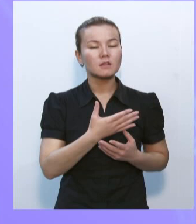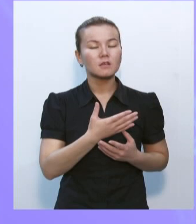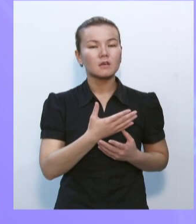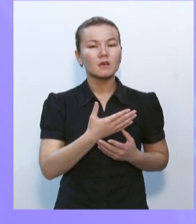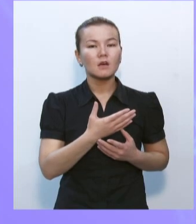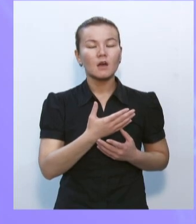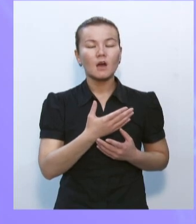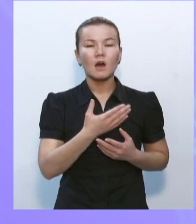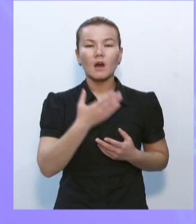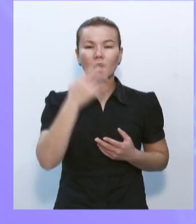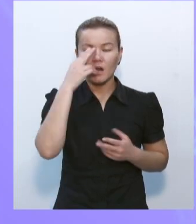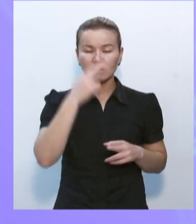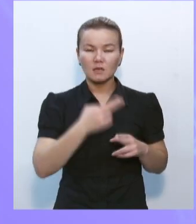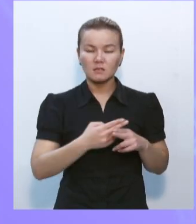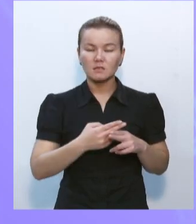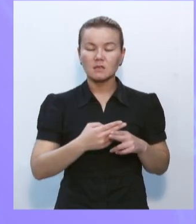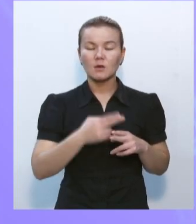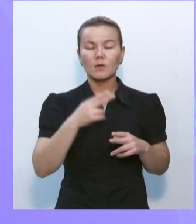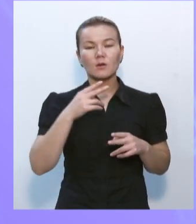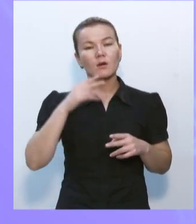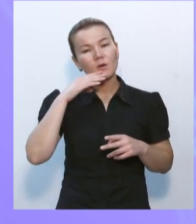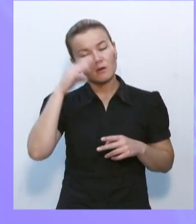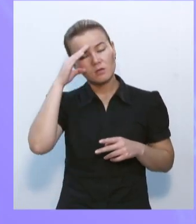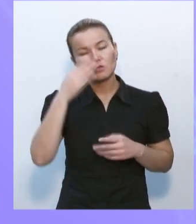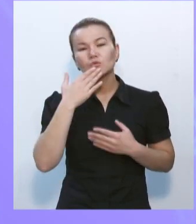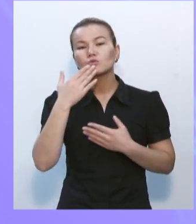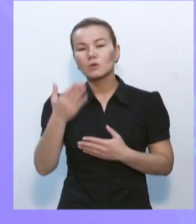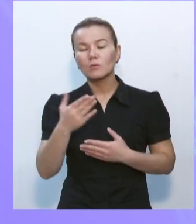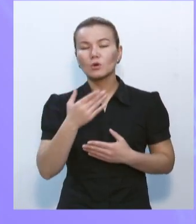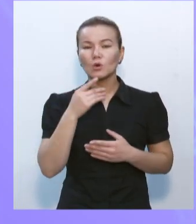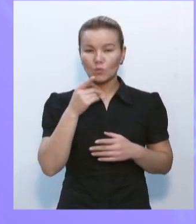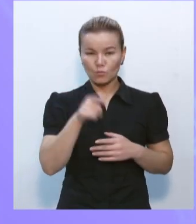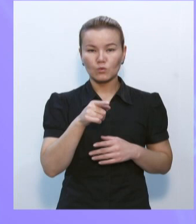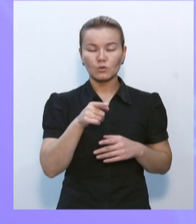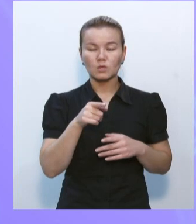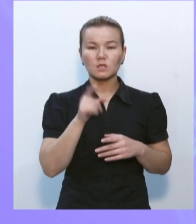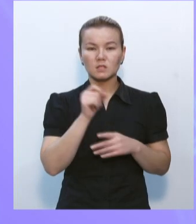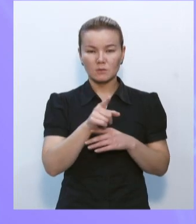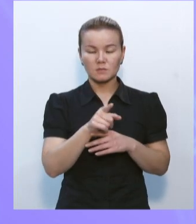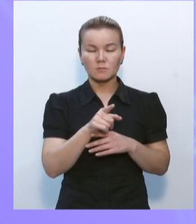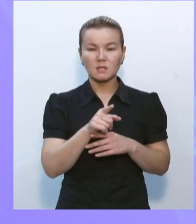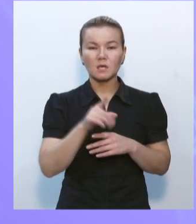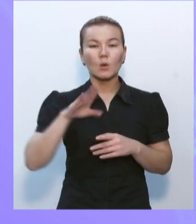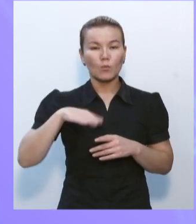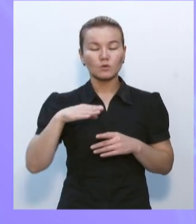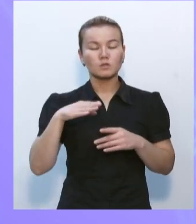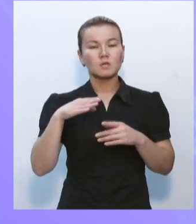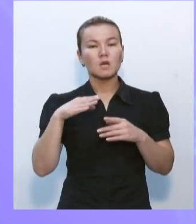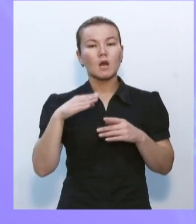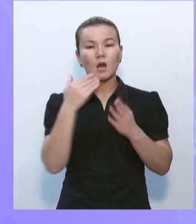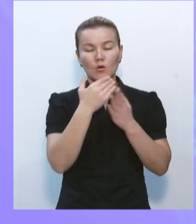Атаңдан, байкеңден, досуңдан сурап, бул тапшырманы сабактан кийин